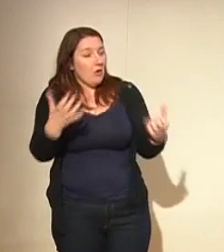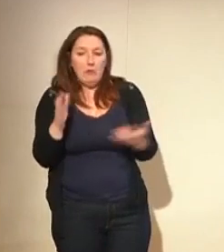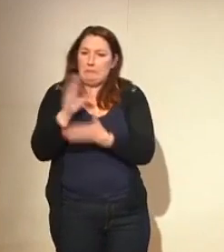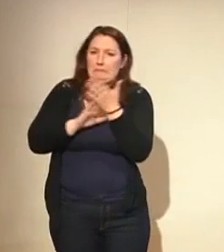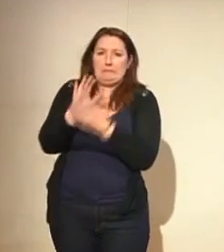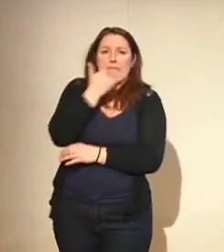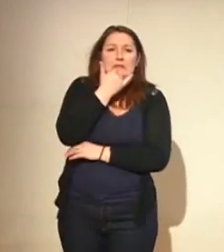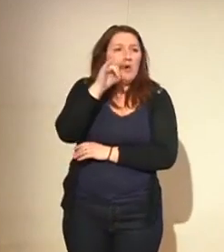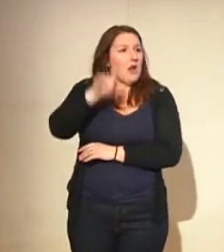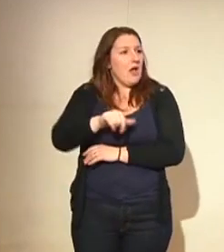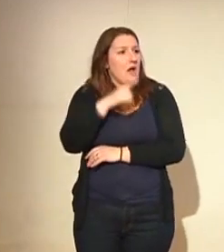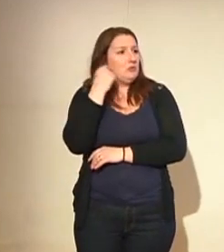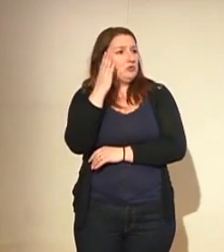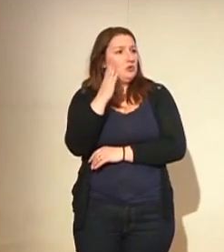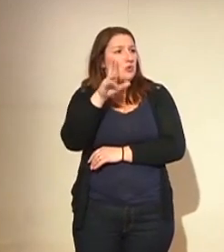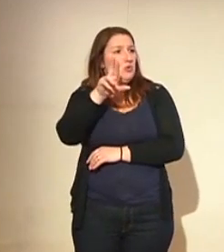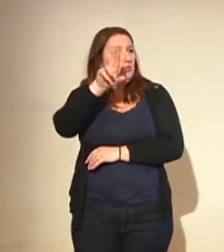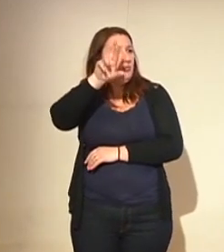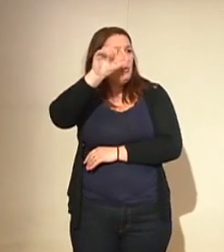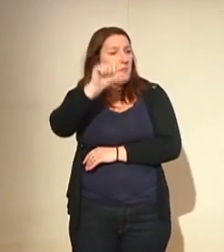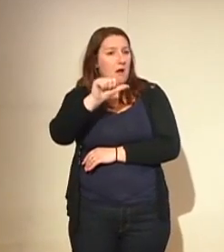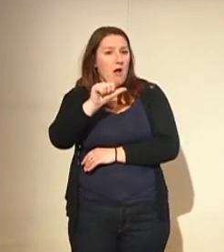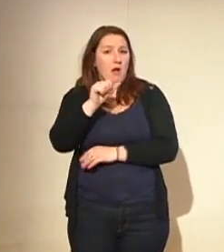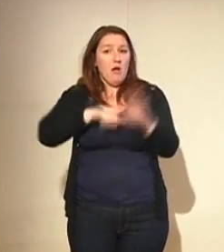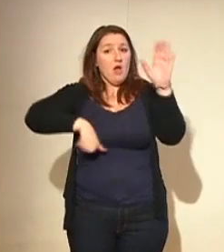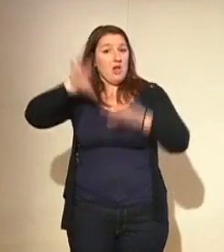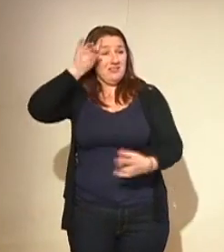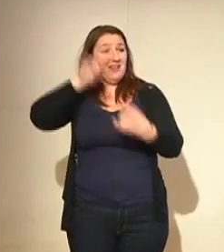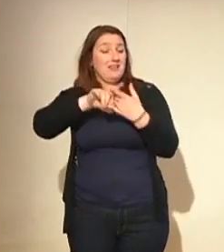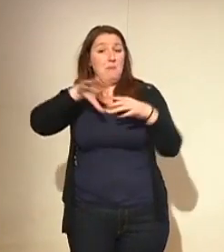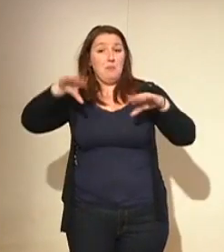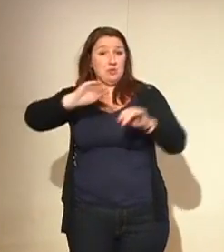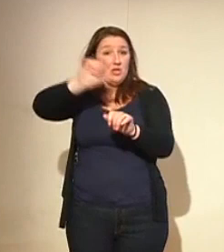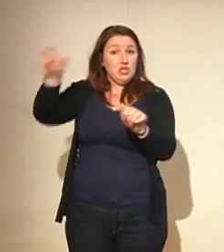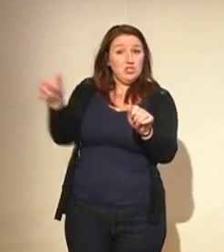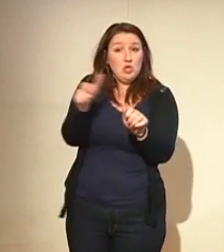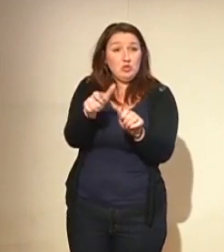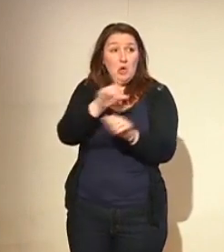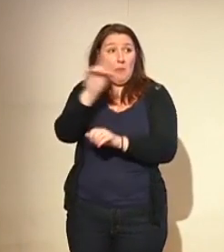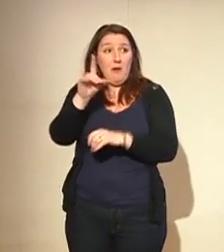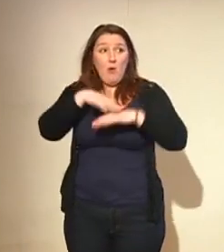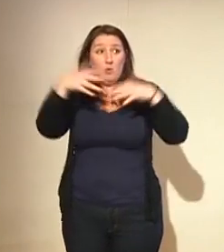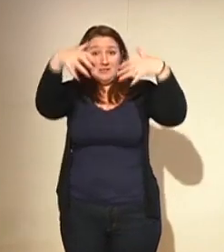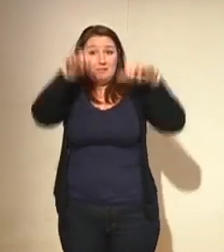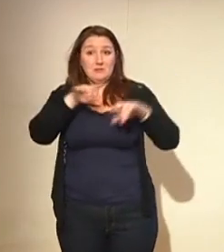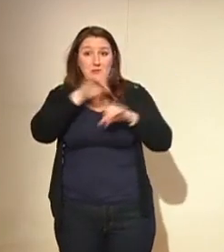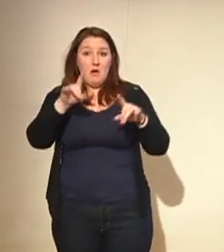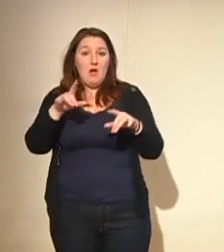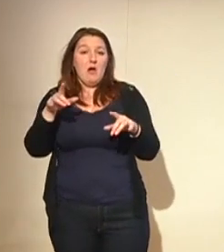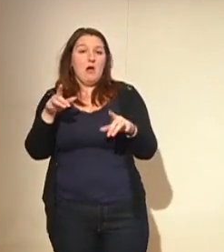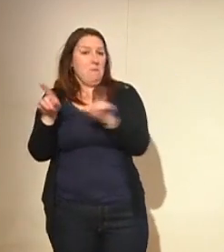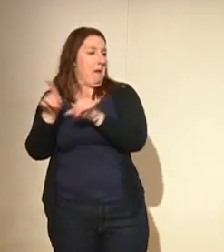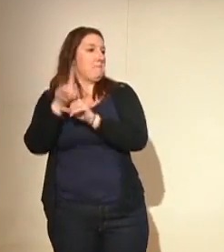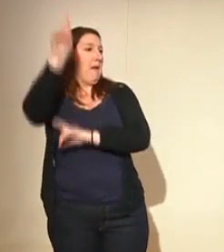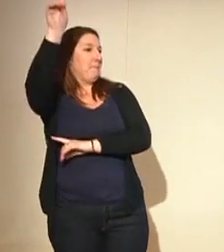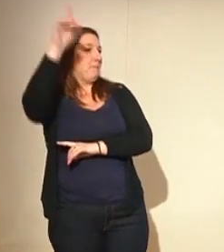erreur monsieur burba les candidats au poste de censeur pas au conseil d'administration excusez-moi pareil donc nous nous retrouvons